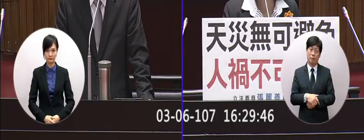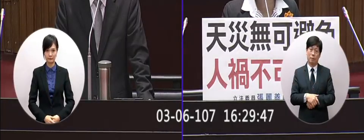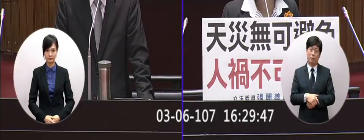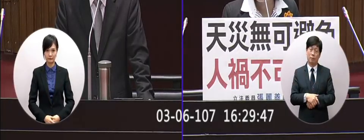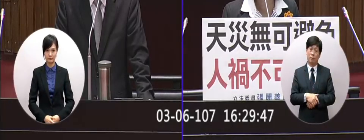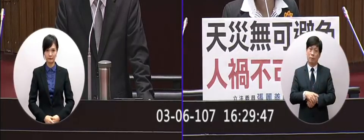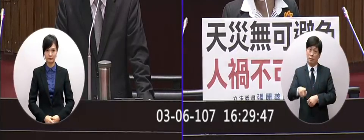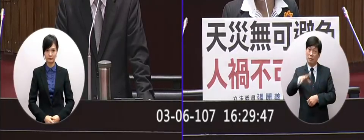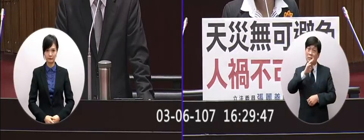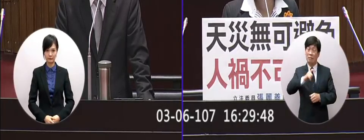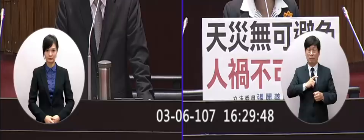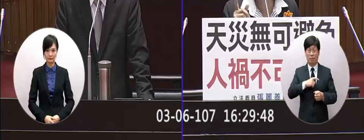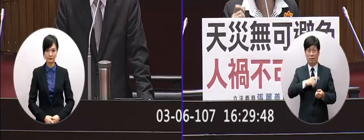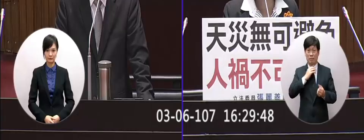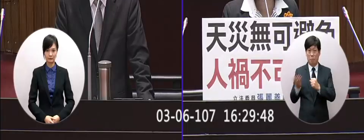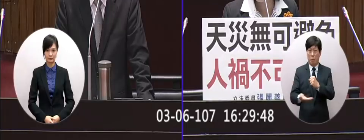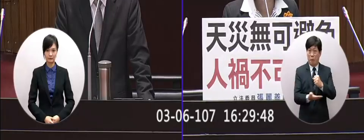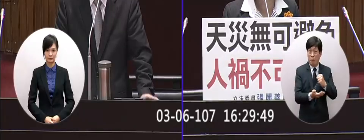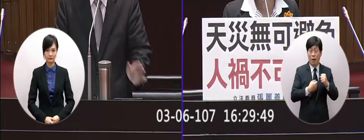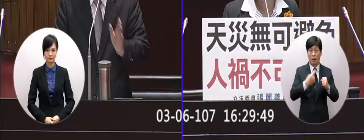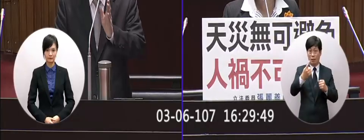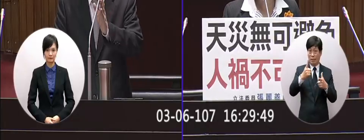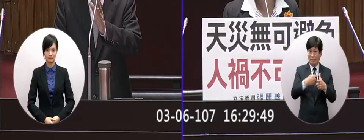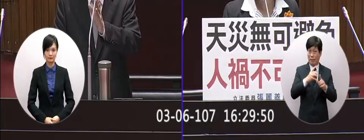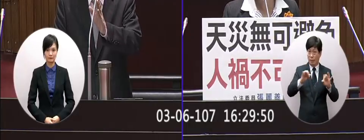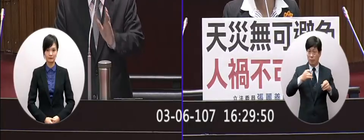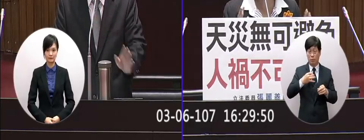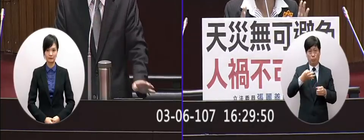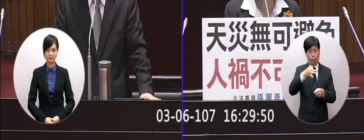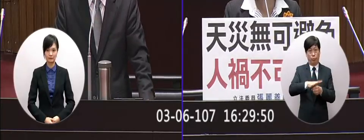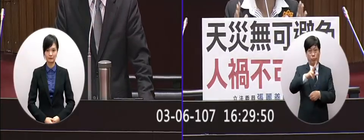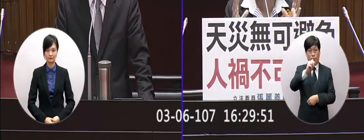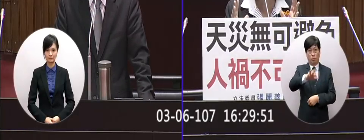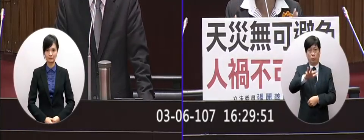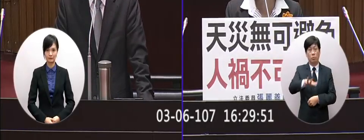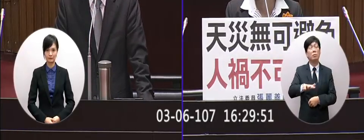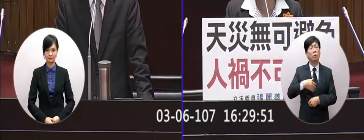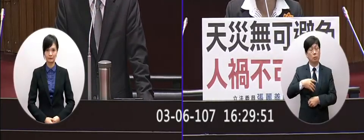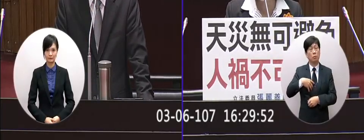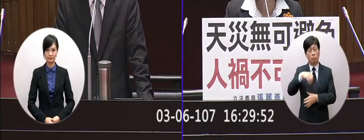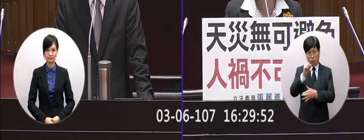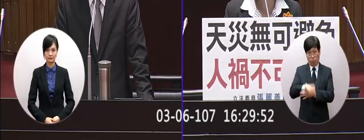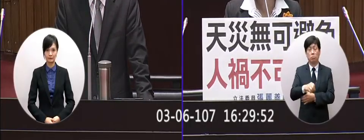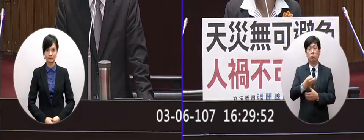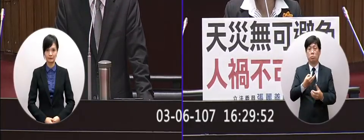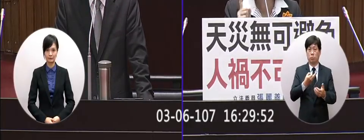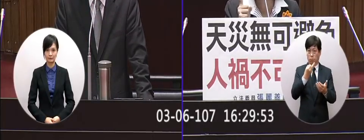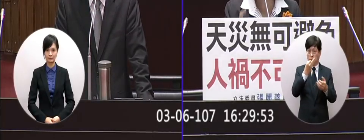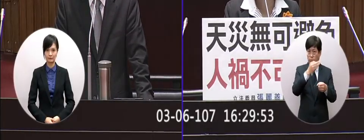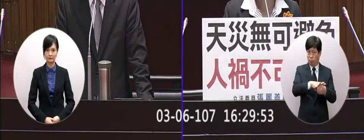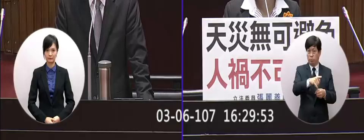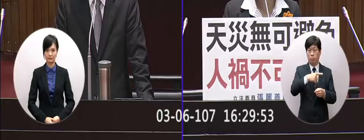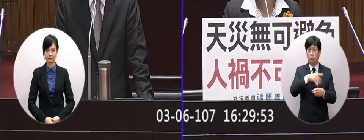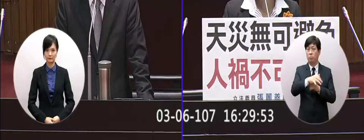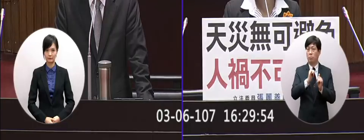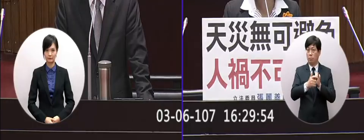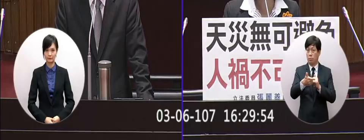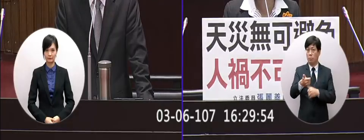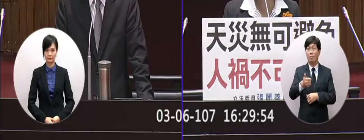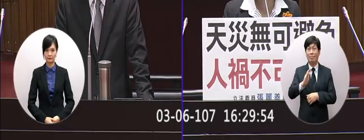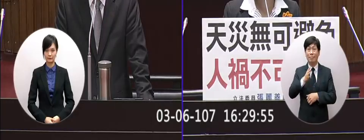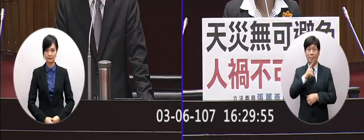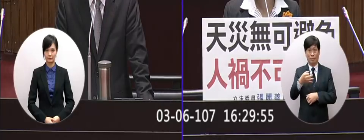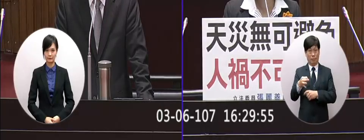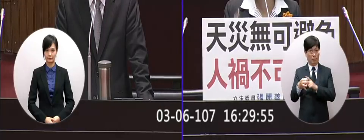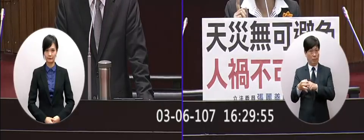今天耕除的费用啊，一甲地75000，我绝对认同补助农民，但是这